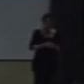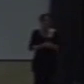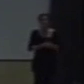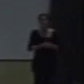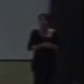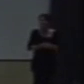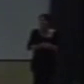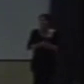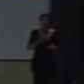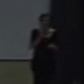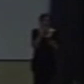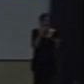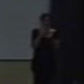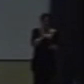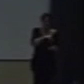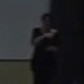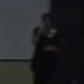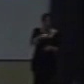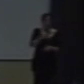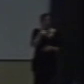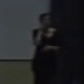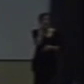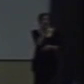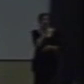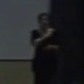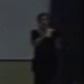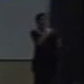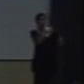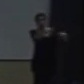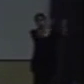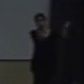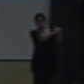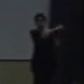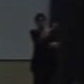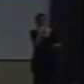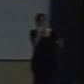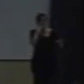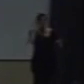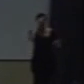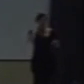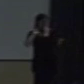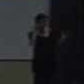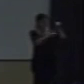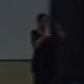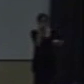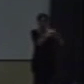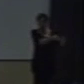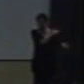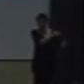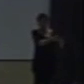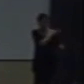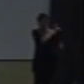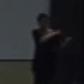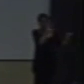muntada d'aquesta manera. No és el mateix veure una agressió o una persona puntual que està en un lloc on centenars de policies estan agredint a milers de persones. El pes